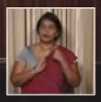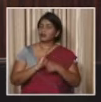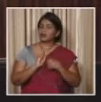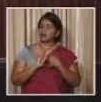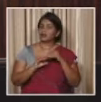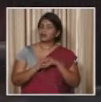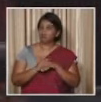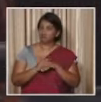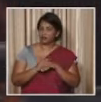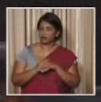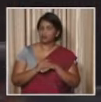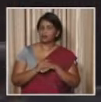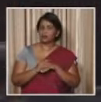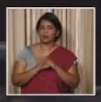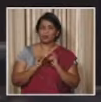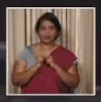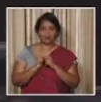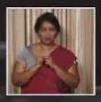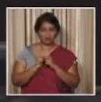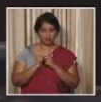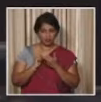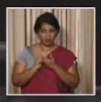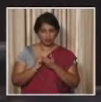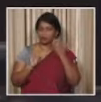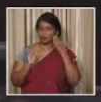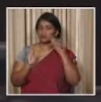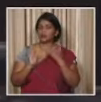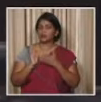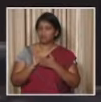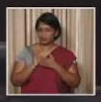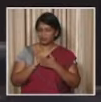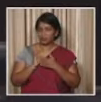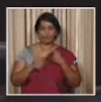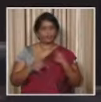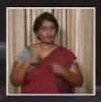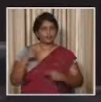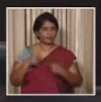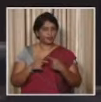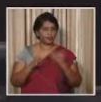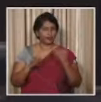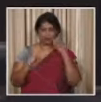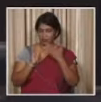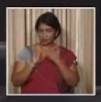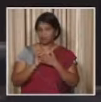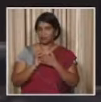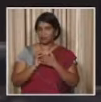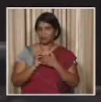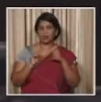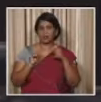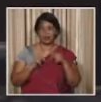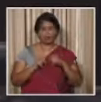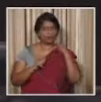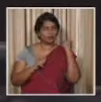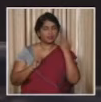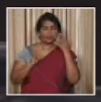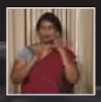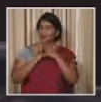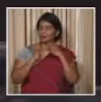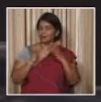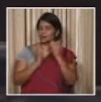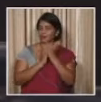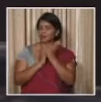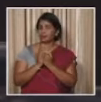තියෙන අර්බුදය පිළිබඳ මේ විවාදයට සම්බන්ධ වෙනකොට අද කතා වෙන බොහෝ